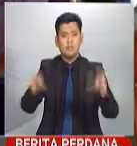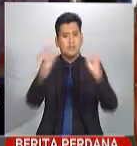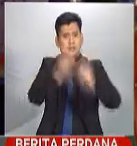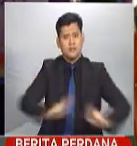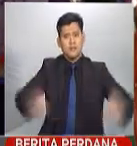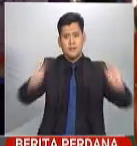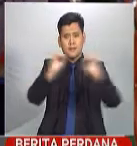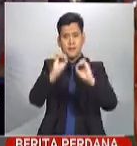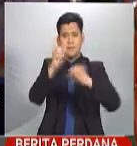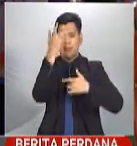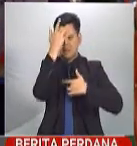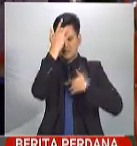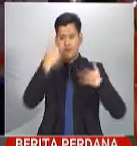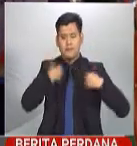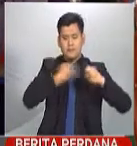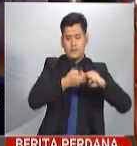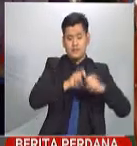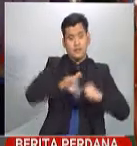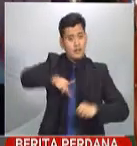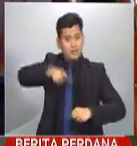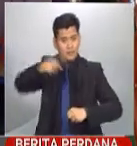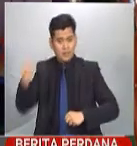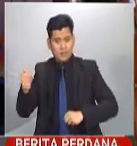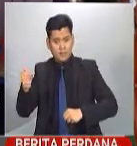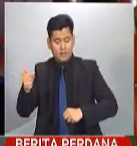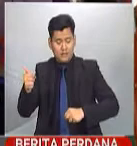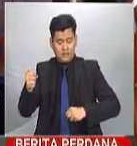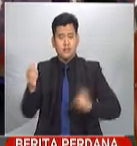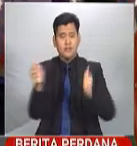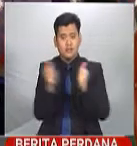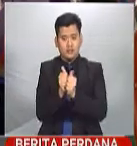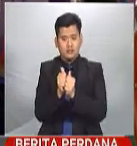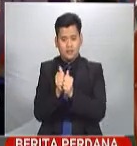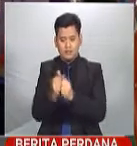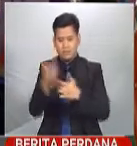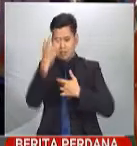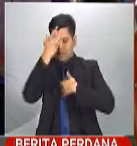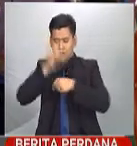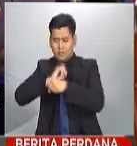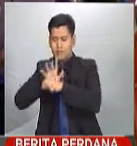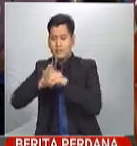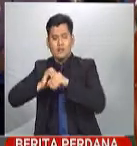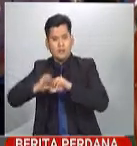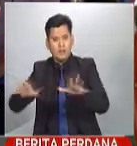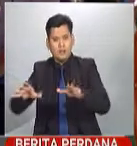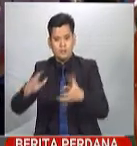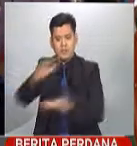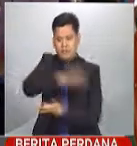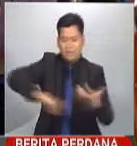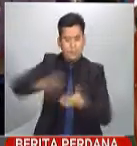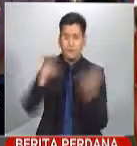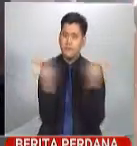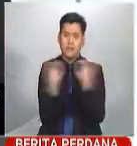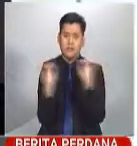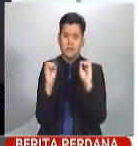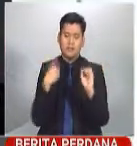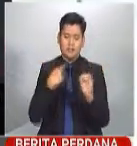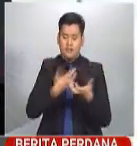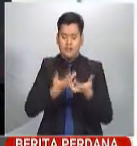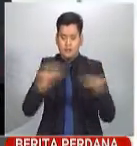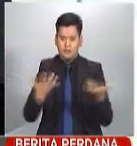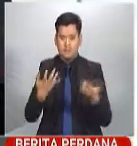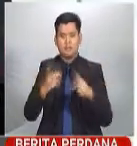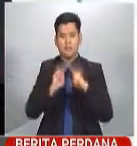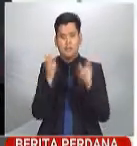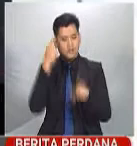pesakit yang masalah lain dengan yang virus ni bercampur. Sangat-sangat baik, sangat-sangat setuju.